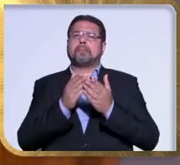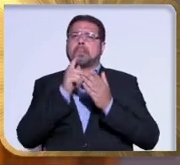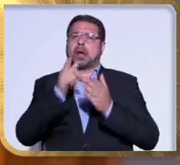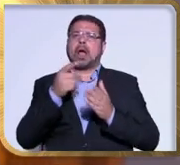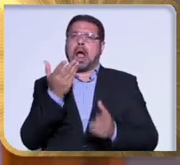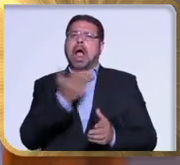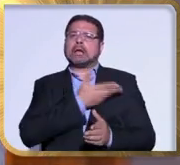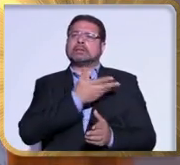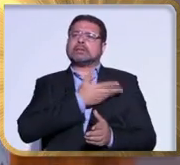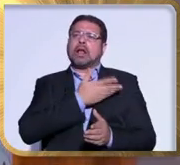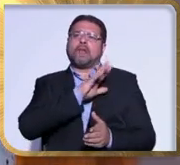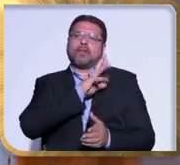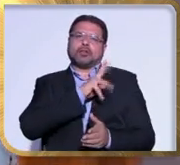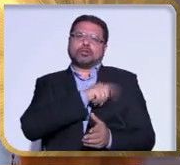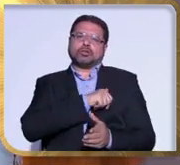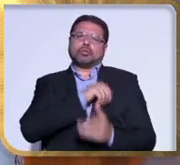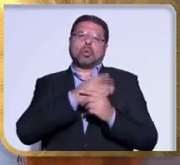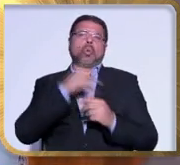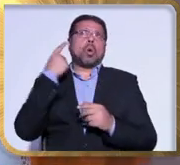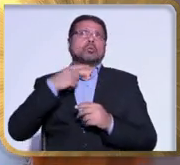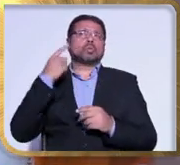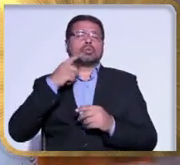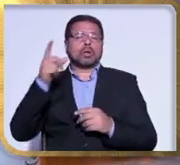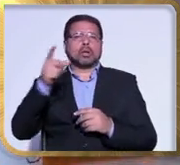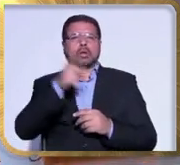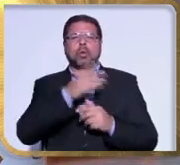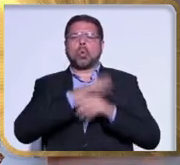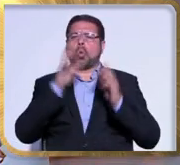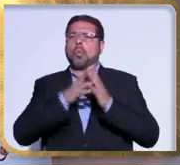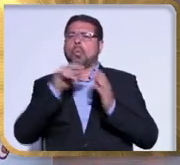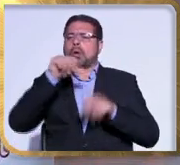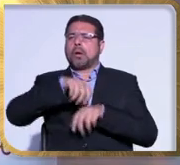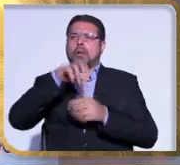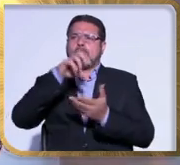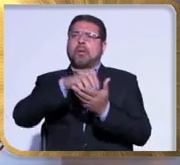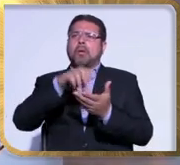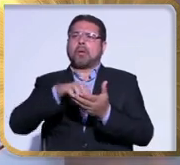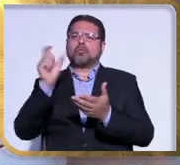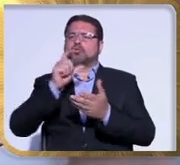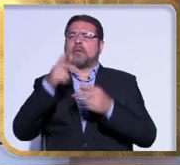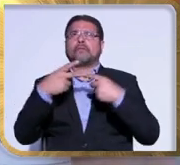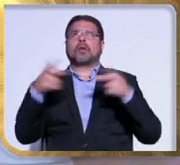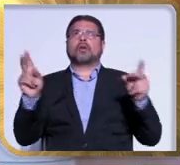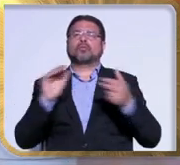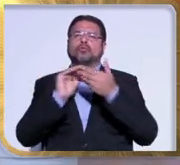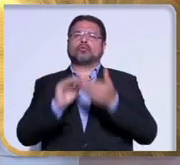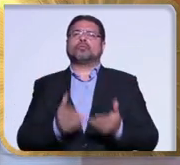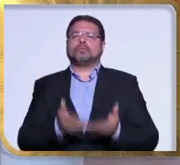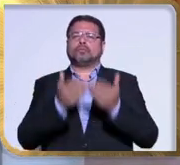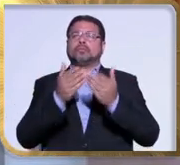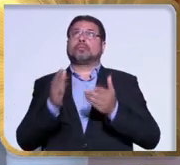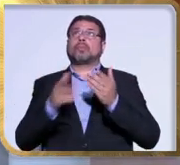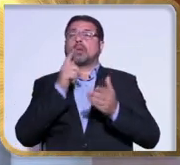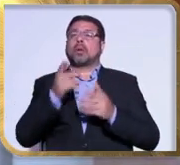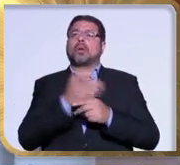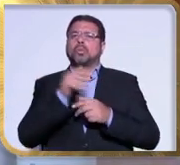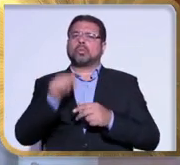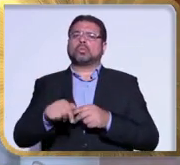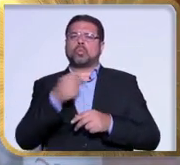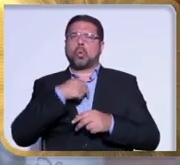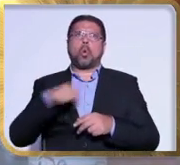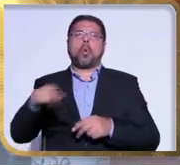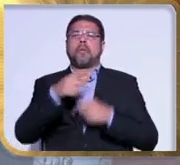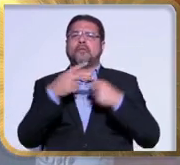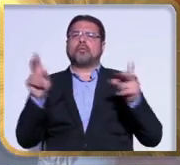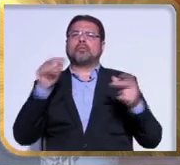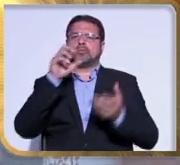لغزة وفلسطين والسودان وسائر بلادنا فرجا ومخرجا. اللهم اجعل لنا ولهم